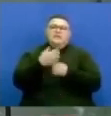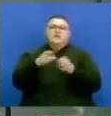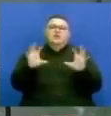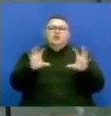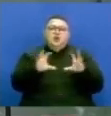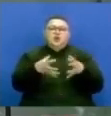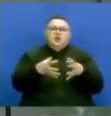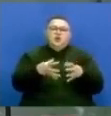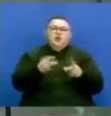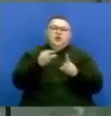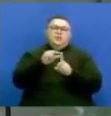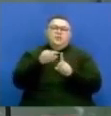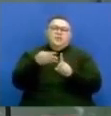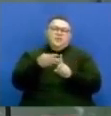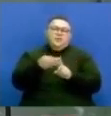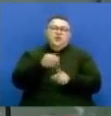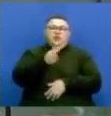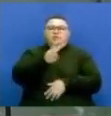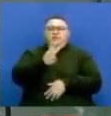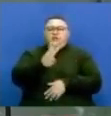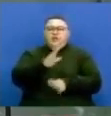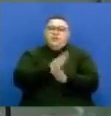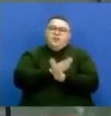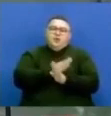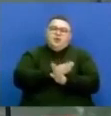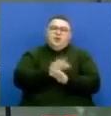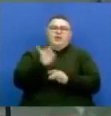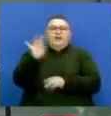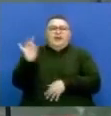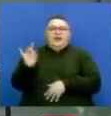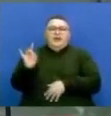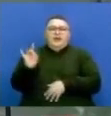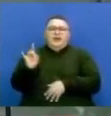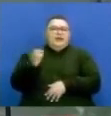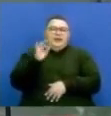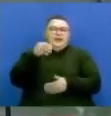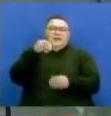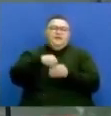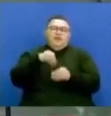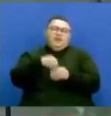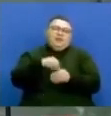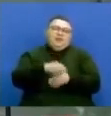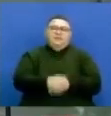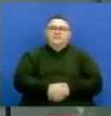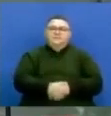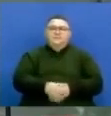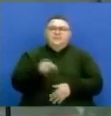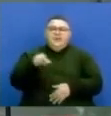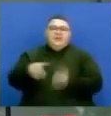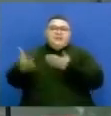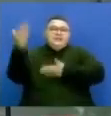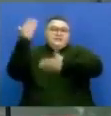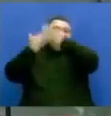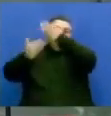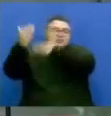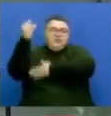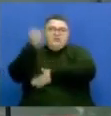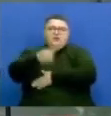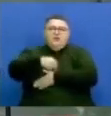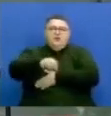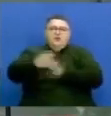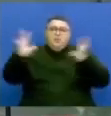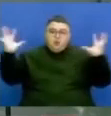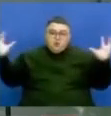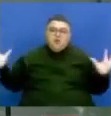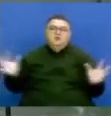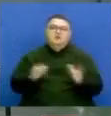negara menolak, dan 23 negara lainnya abstain. Ini merupakan sejarah baru di mana mayoritas negara-negara dunia telah